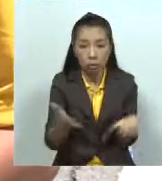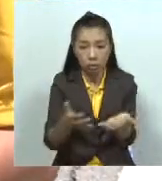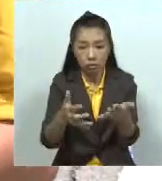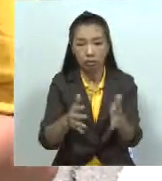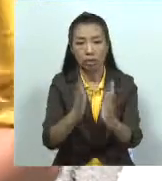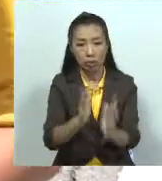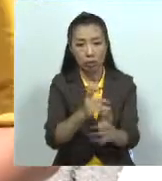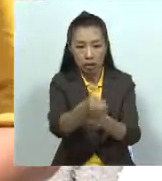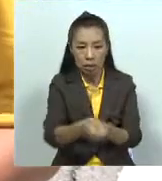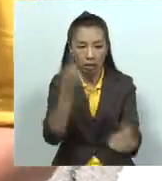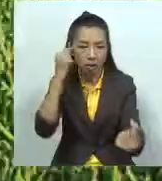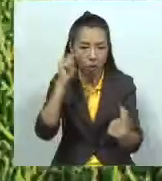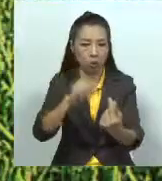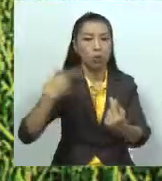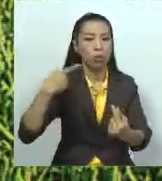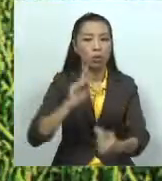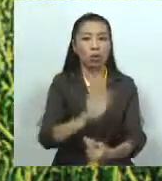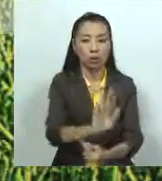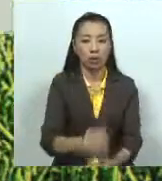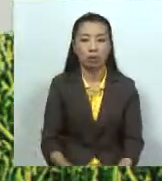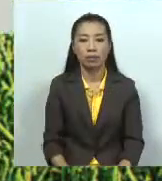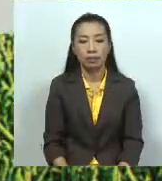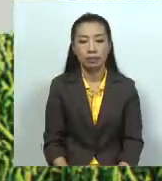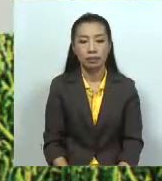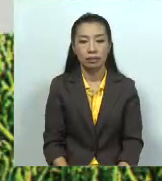ได้ทำเพื่อประโยชน์ให้เขา